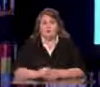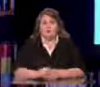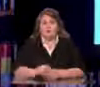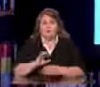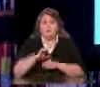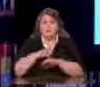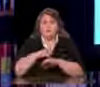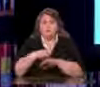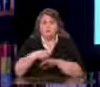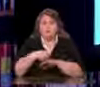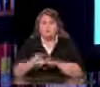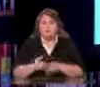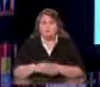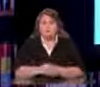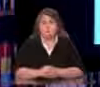морщинистая.